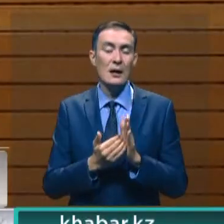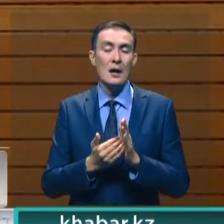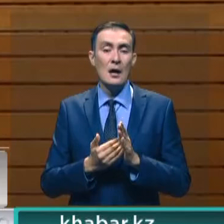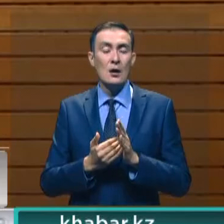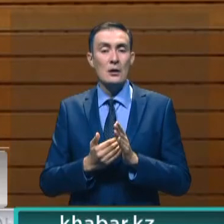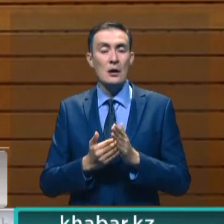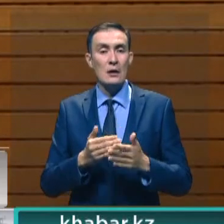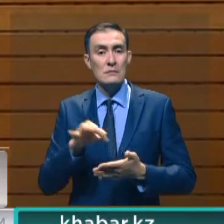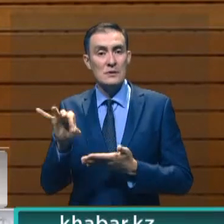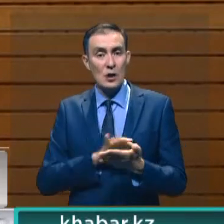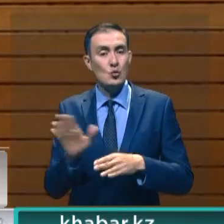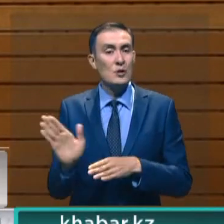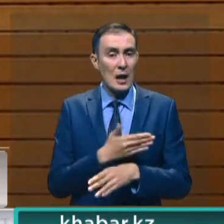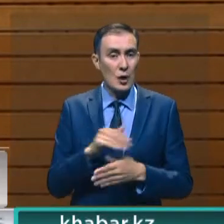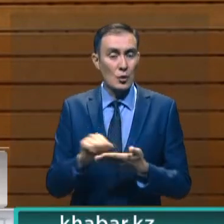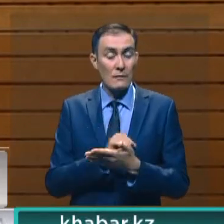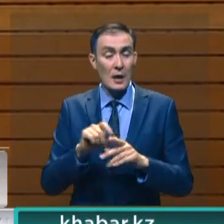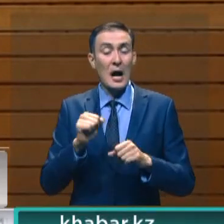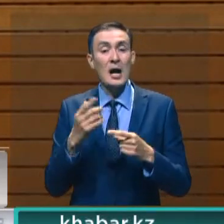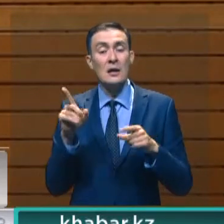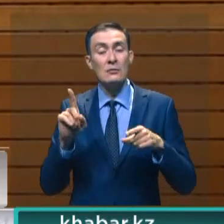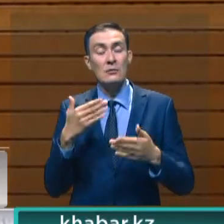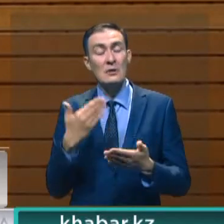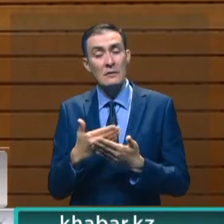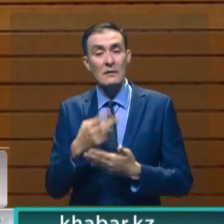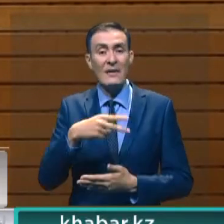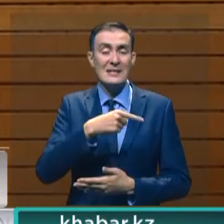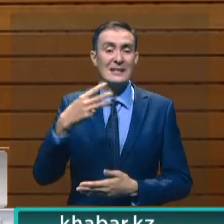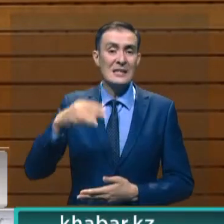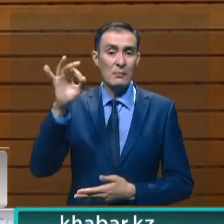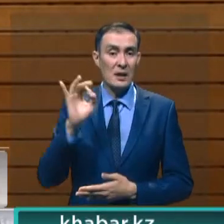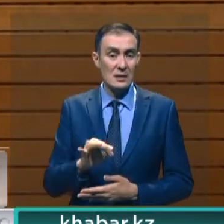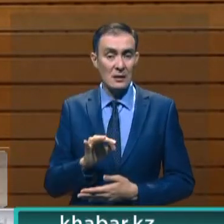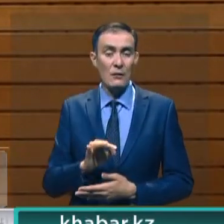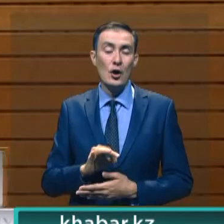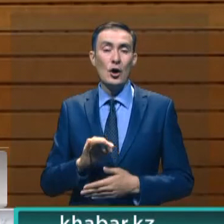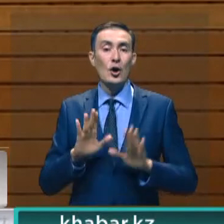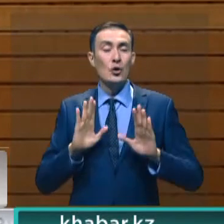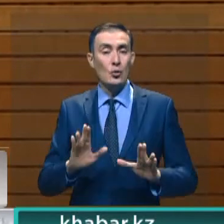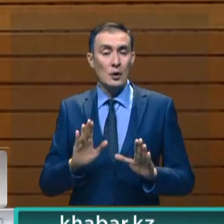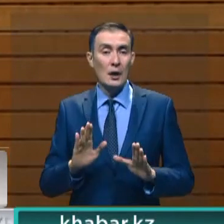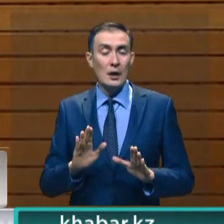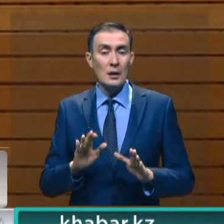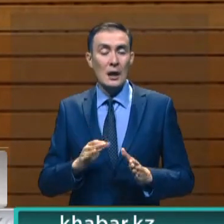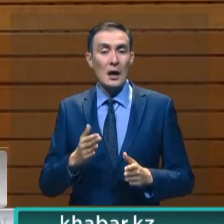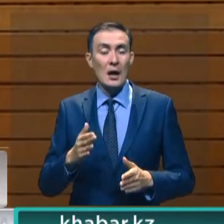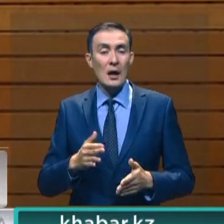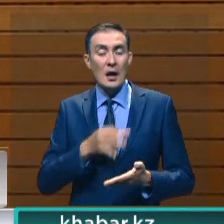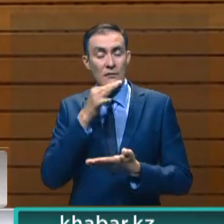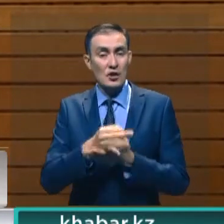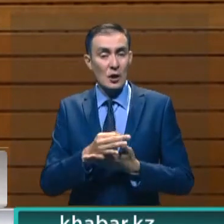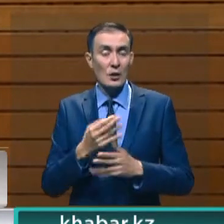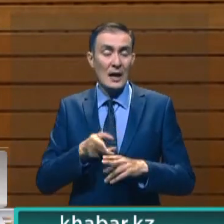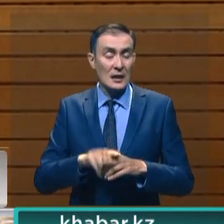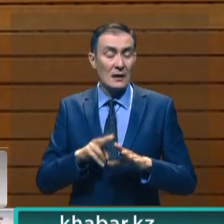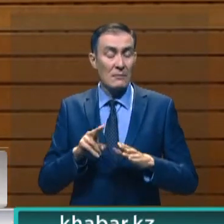реагируют и удаляют материалы, но некоторые там до 20-30% доходят только реакция на наши обращения. Поэтому